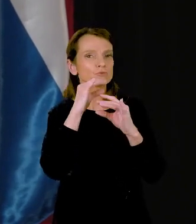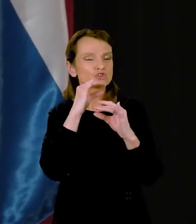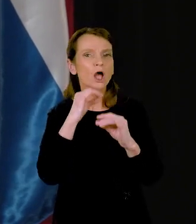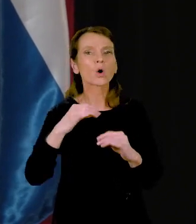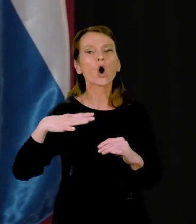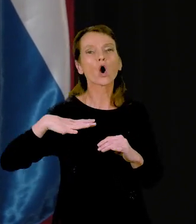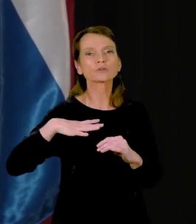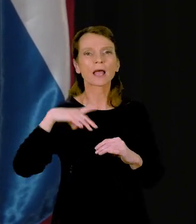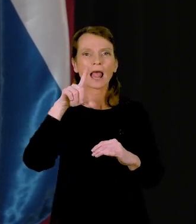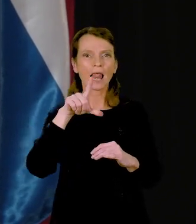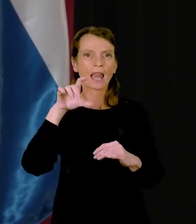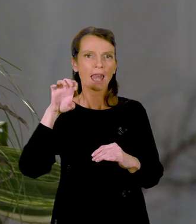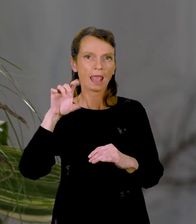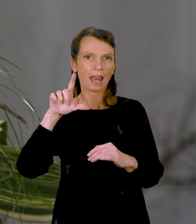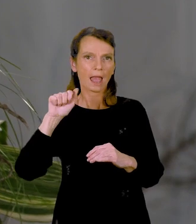B. Njatin.